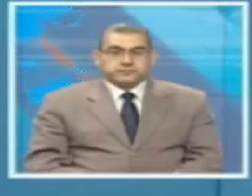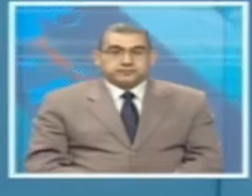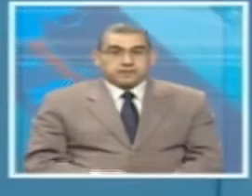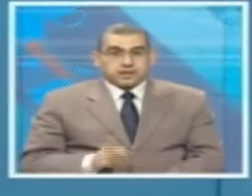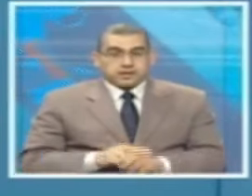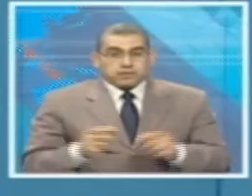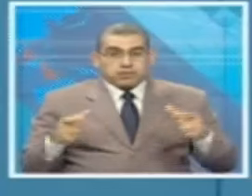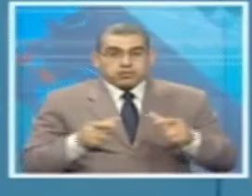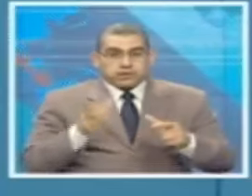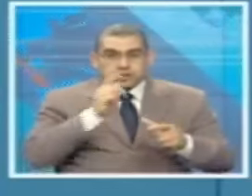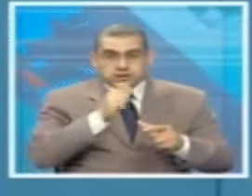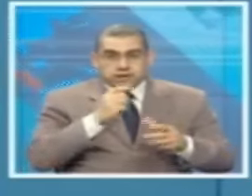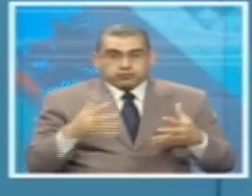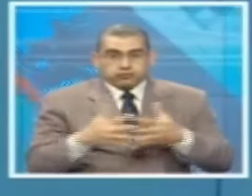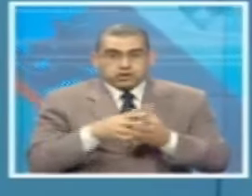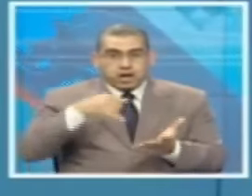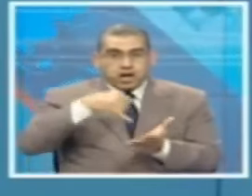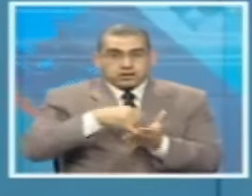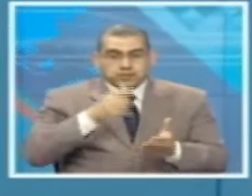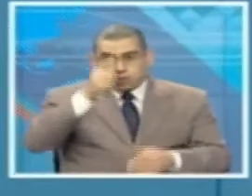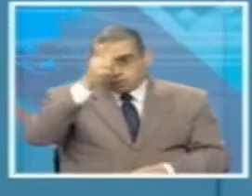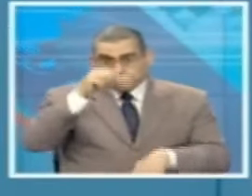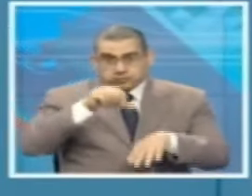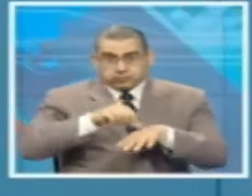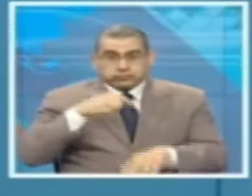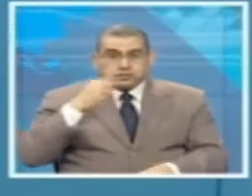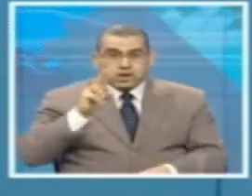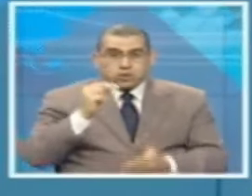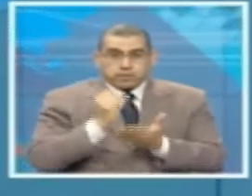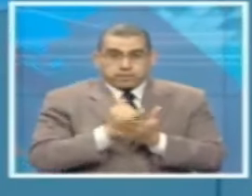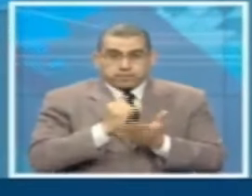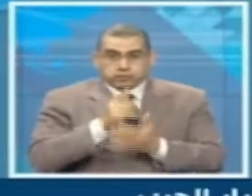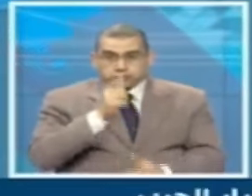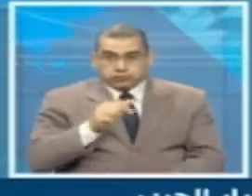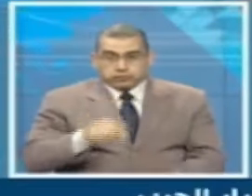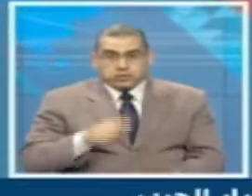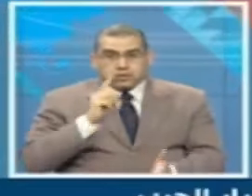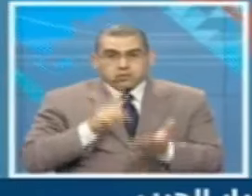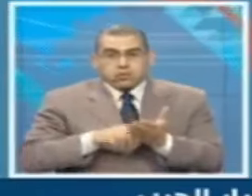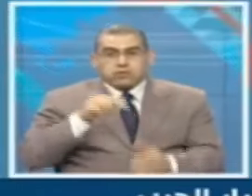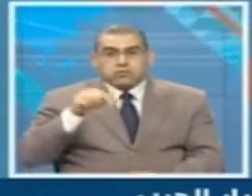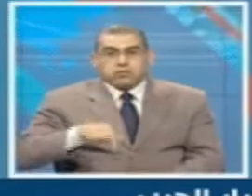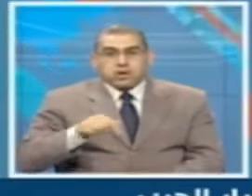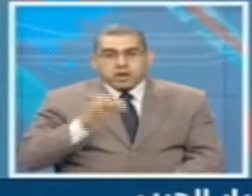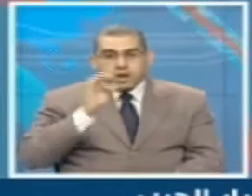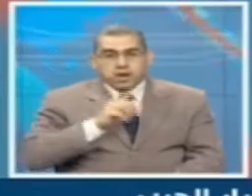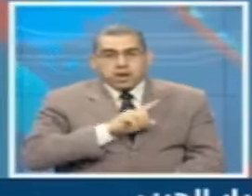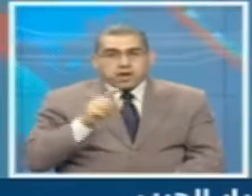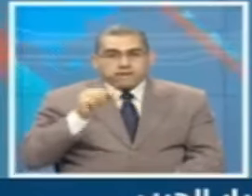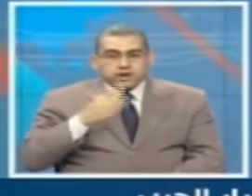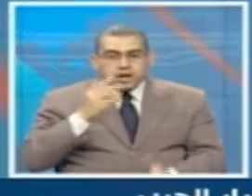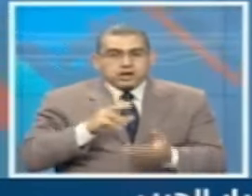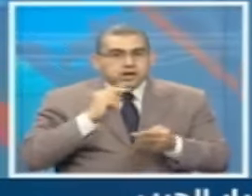خلال مؤتمر صحفي مشترك في العاصمة الأردنية عمان، أكد الأمين العام للأمم المتحدة أنطونيو غوتيريش أنه لا يكون هناك